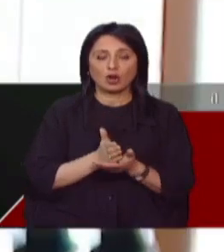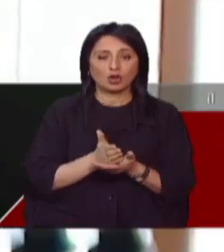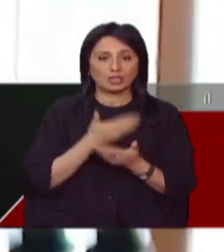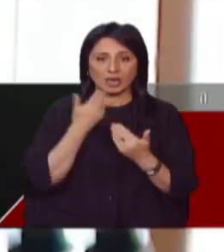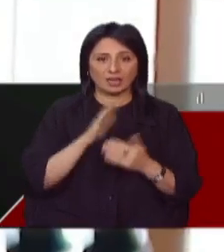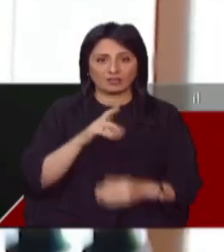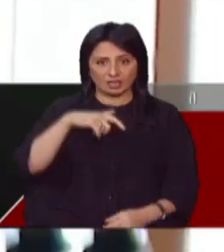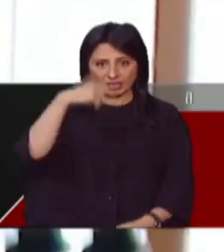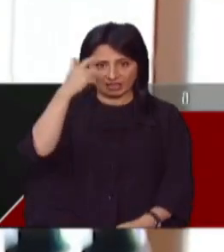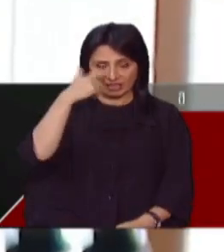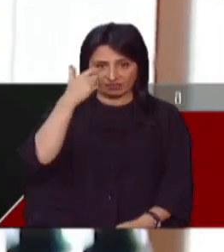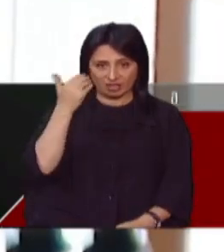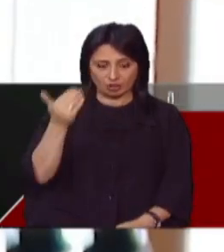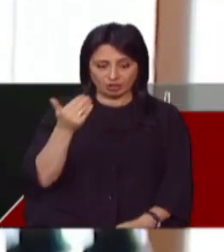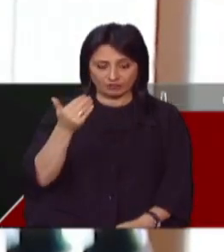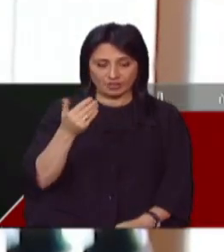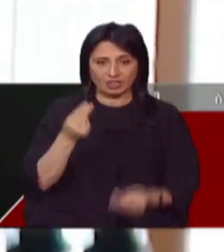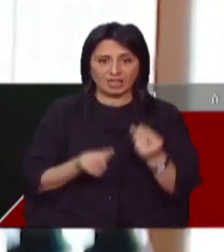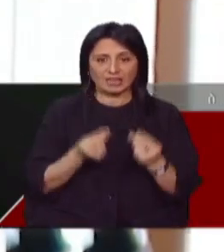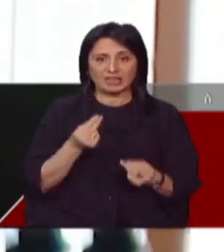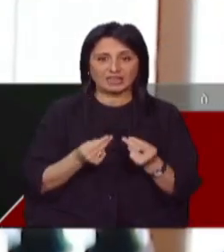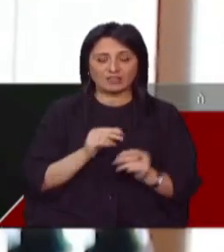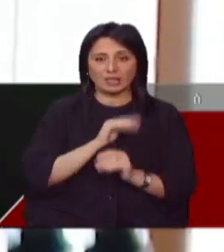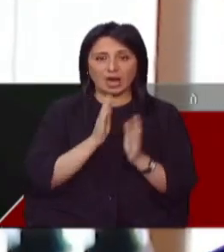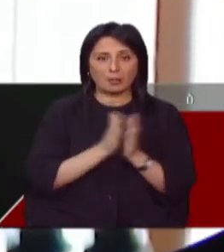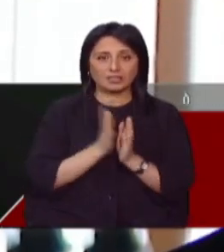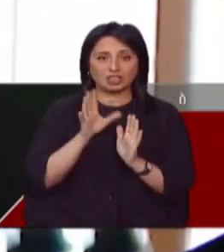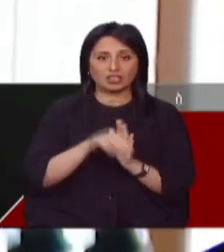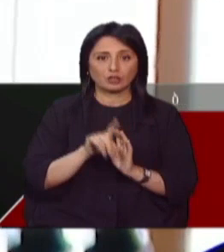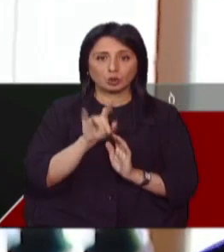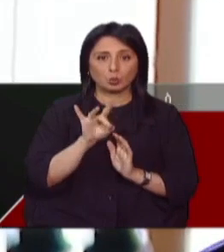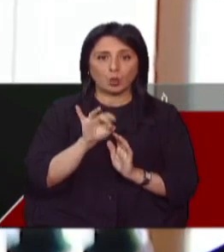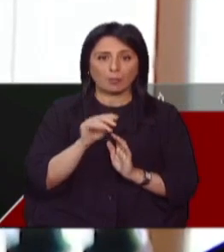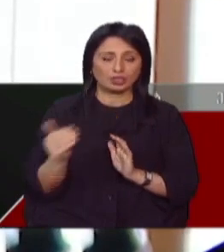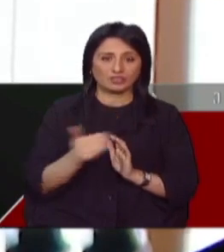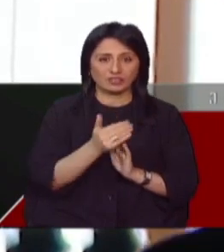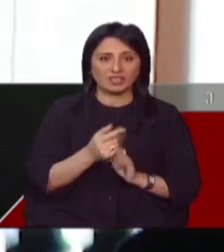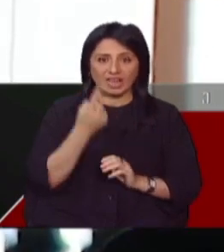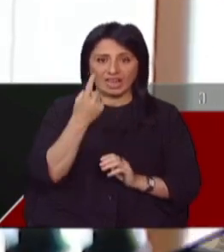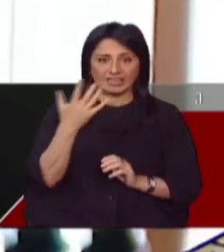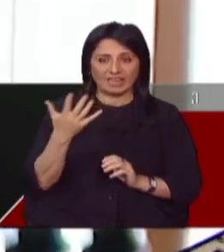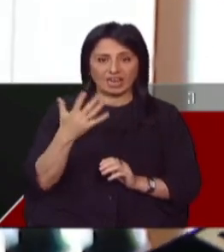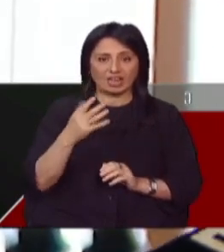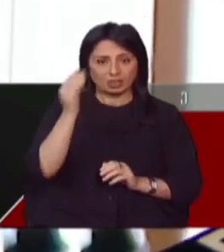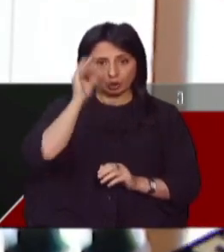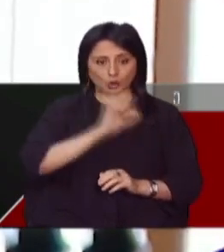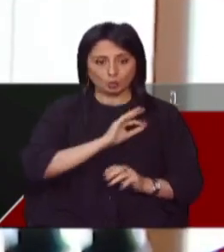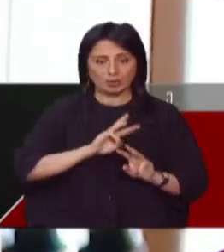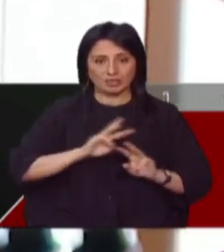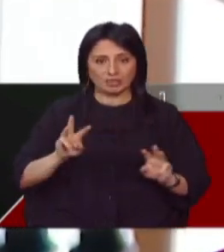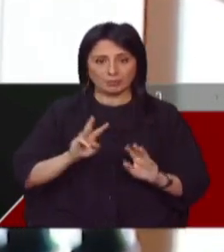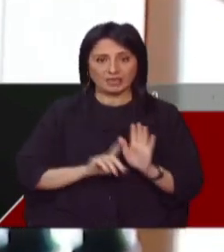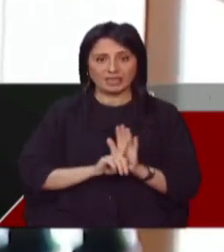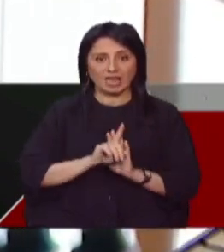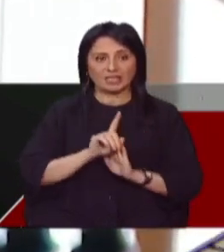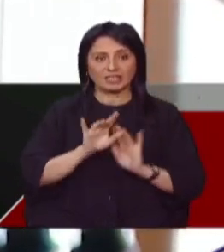არის. ბიძინა ივანიშვილის თამაშებში აბსოლუტურად ჩართულია საალმე ზურაბიშვილი. ერთი ხელით თითქოს იუსტიციის სამინისტროს